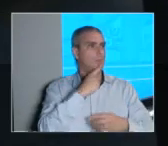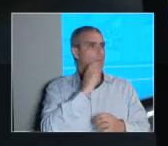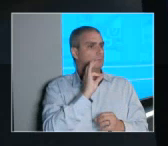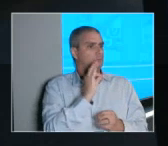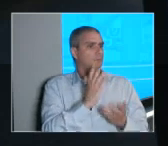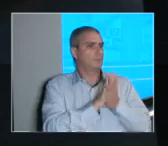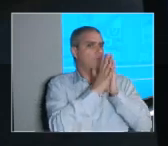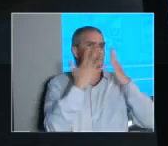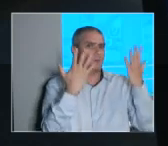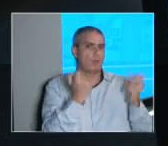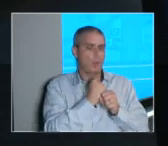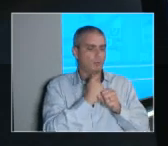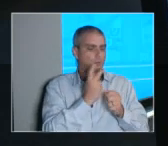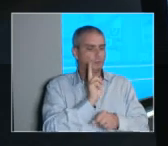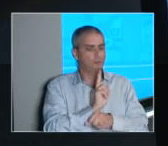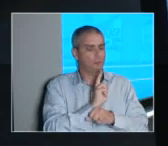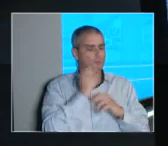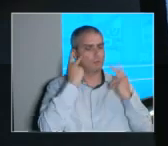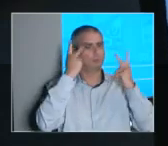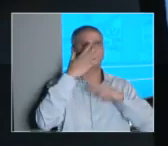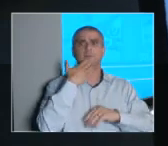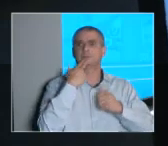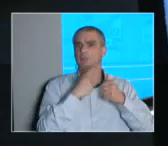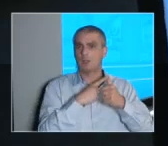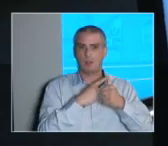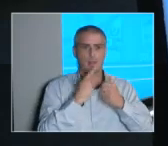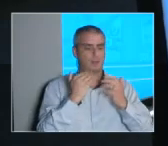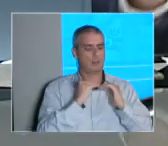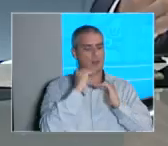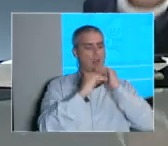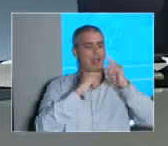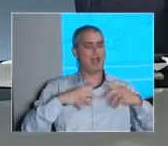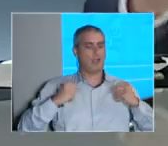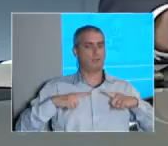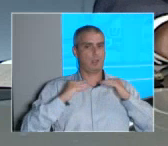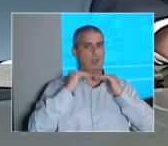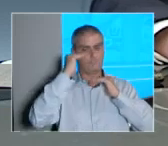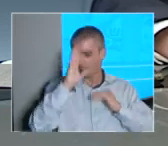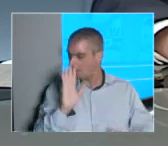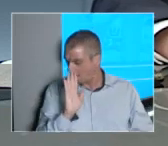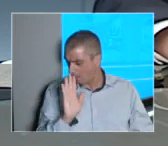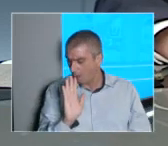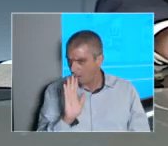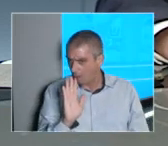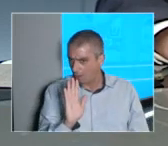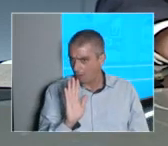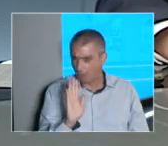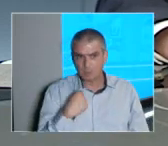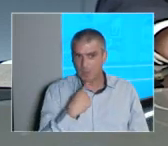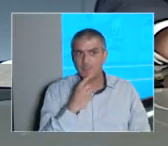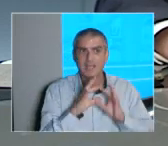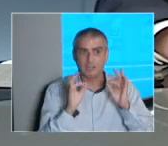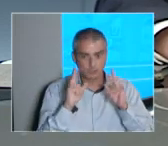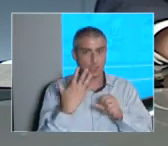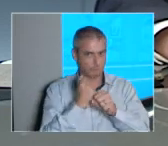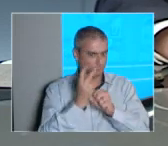דווקא מהפכה גדולה? אולי הישג זה שימור מעמדה הבינלאומי של ישראל? והעלאה הדרגתית באיכות החיים ובביטחון. רגע, אני לא, אני אבל אמרתי, התחלתי בזה